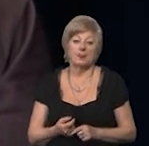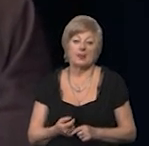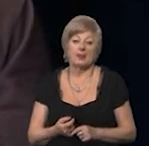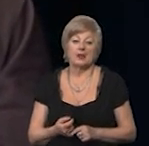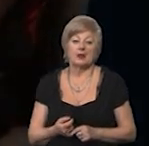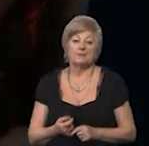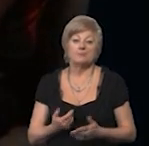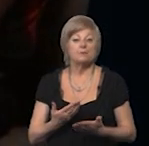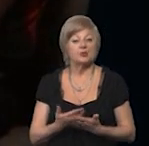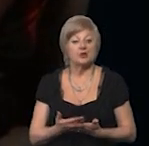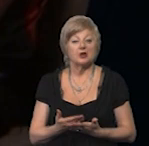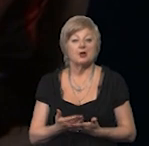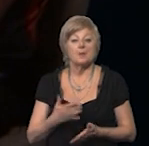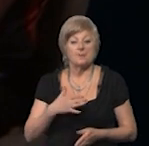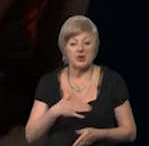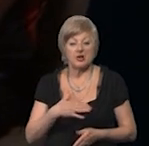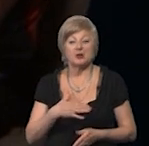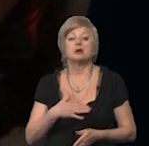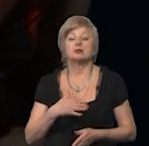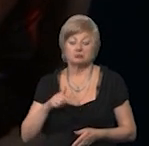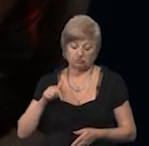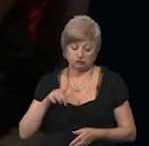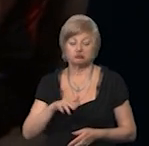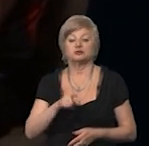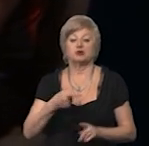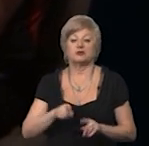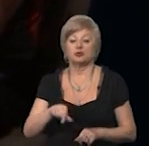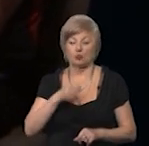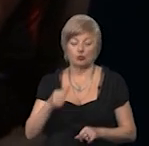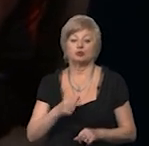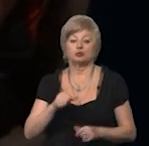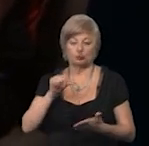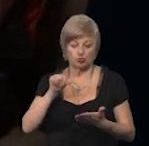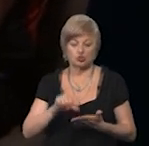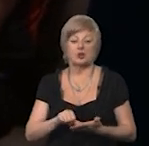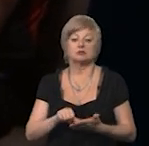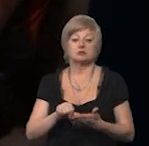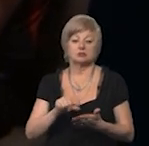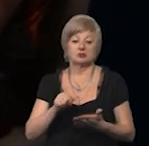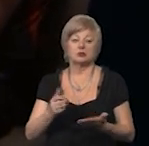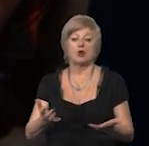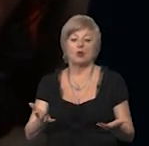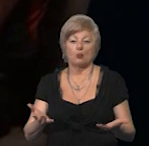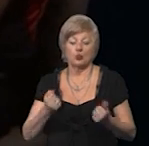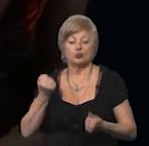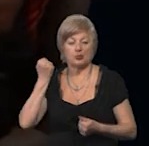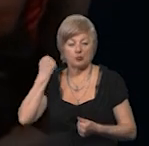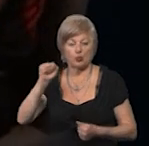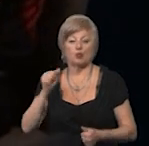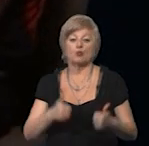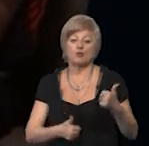неї. От, і ми вийшли на Червону руту, ми зіграли, вона отримала перемогу в конкурсі, ну